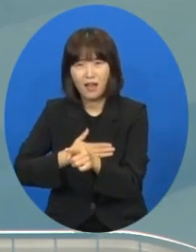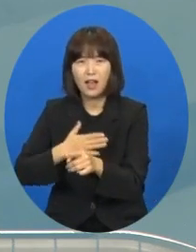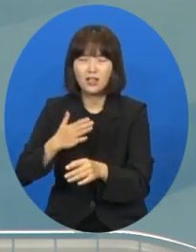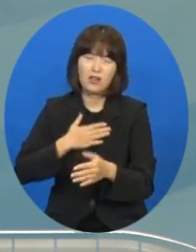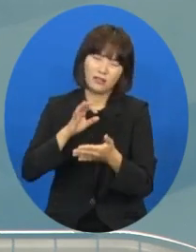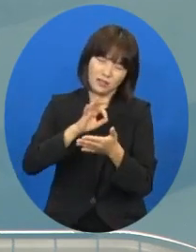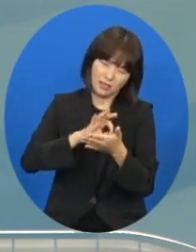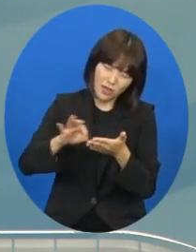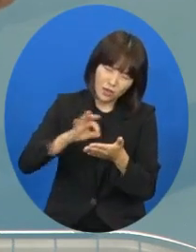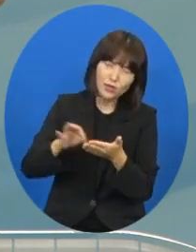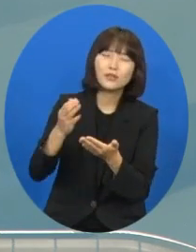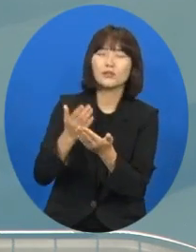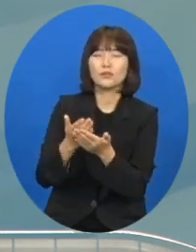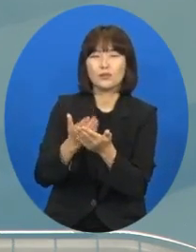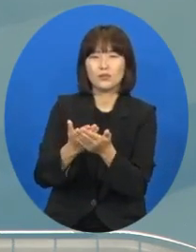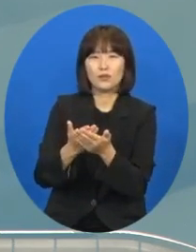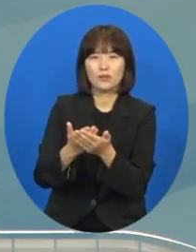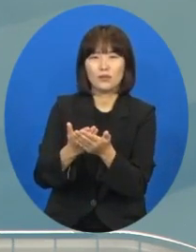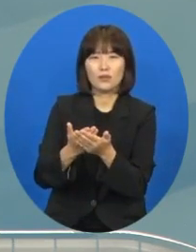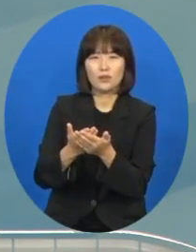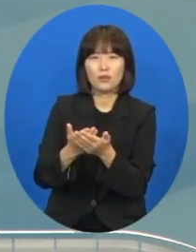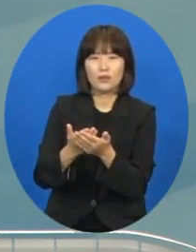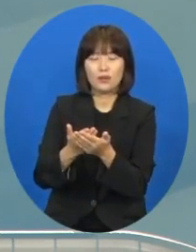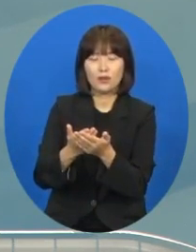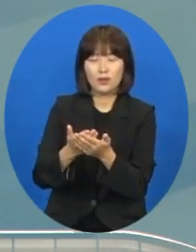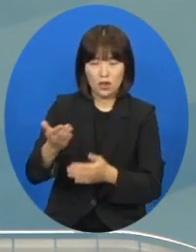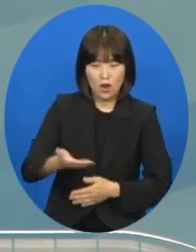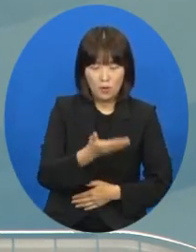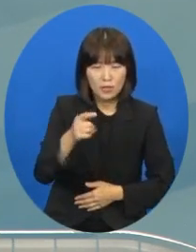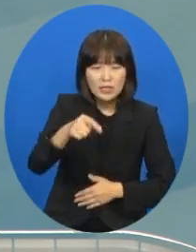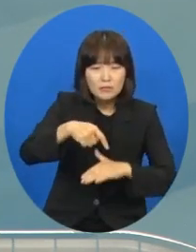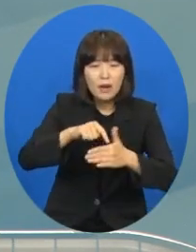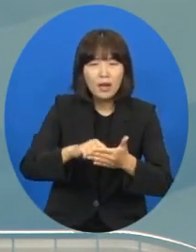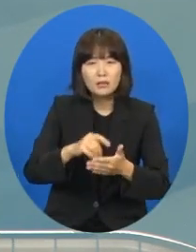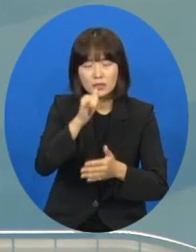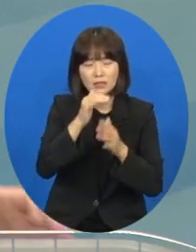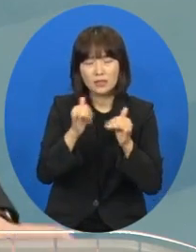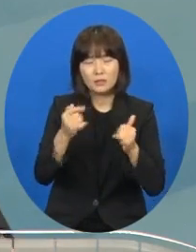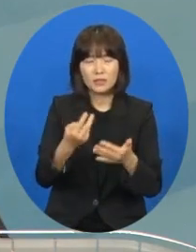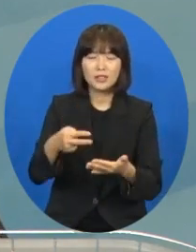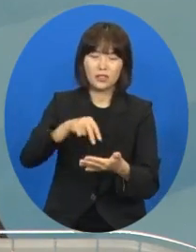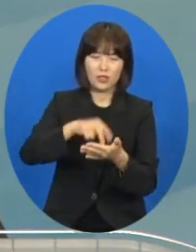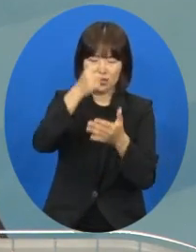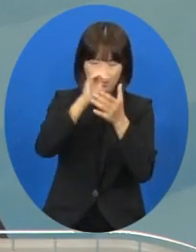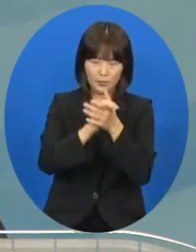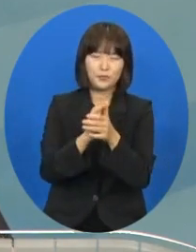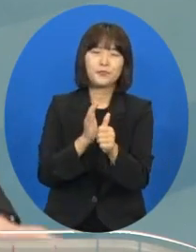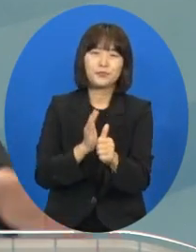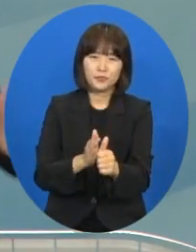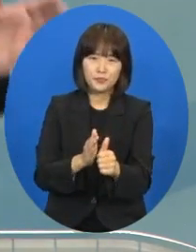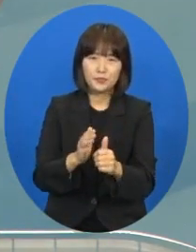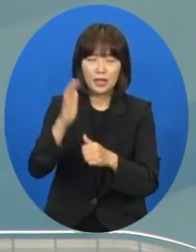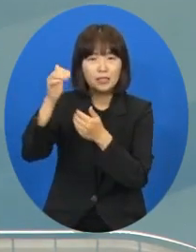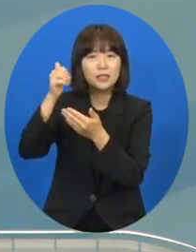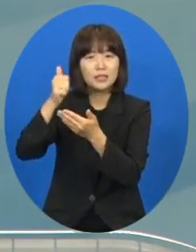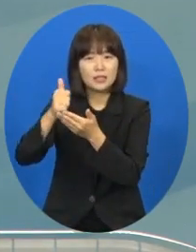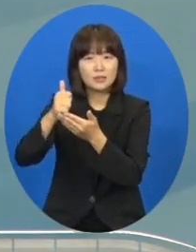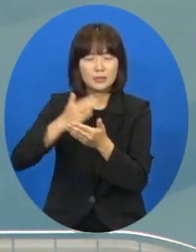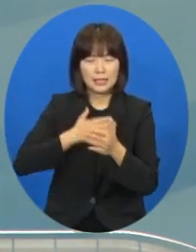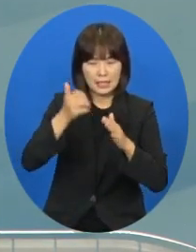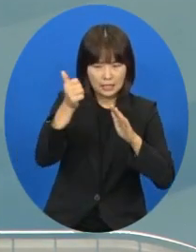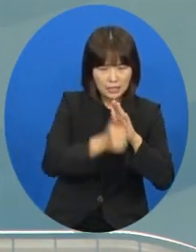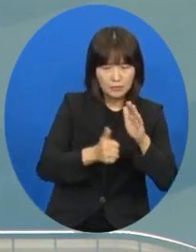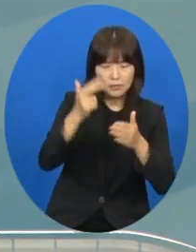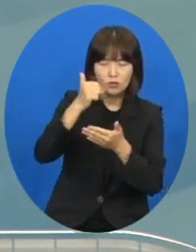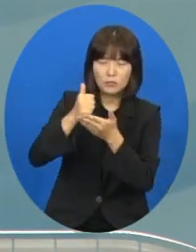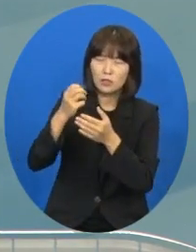쓰세요. 혹시 여러분 중에 지금도 그런 마음이신 분, 일어나서 우리 기도합시다. 하나님, 제 실패를